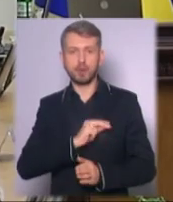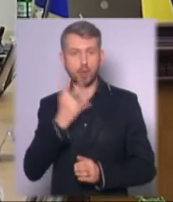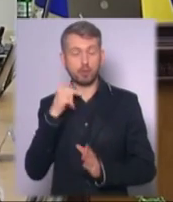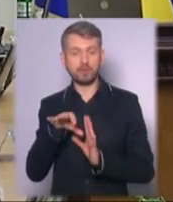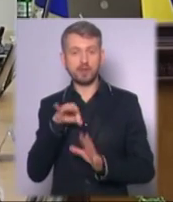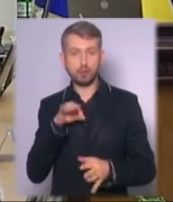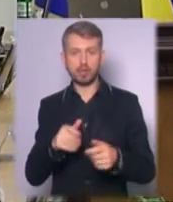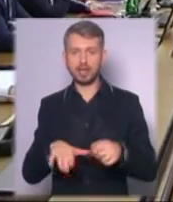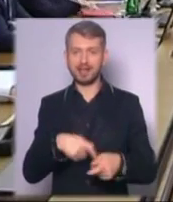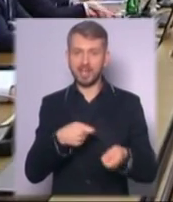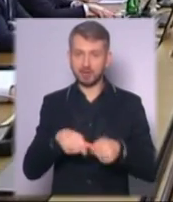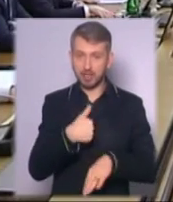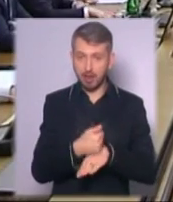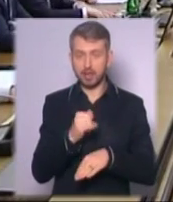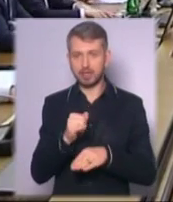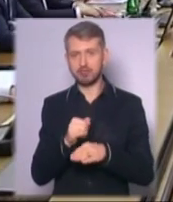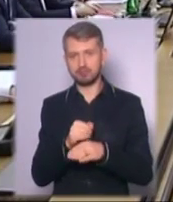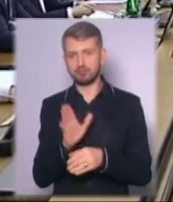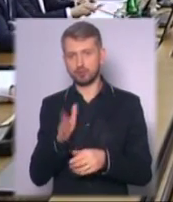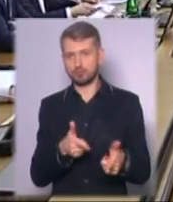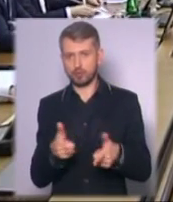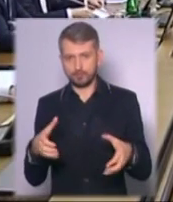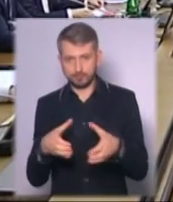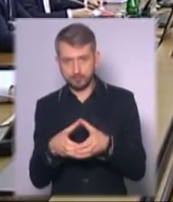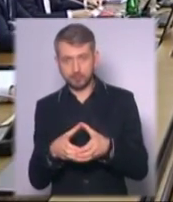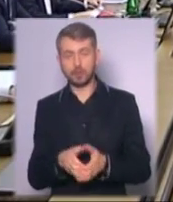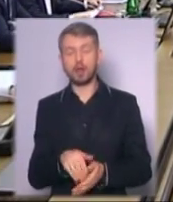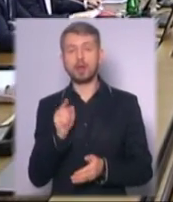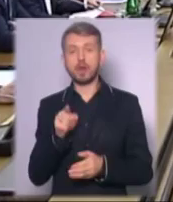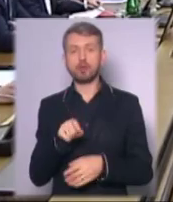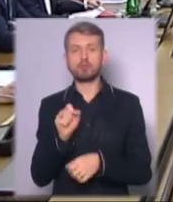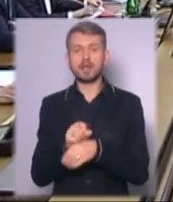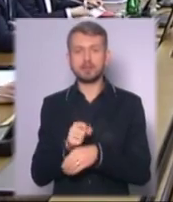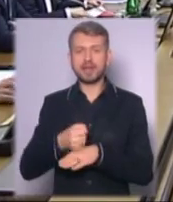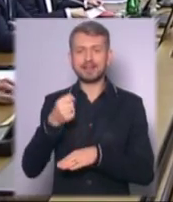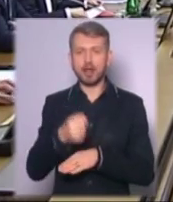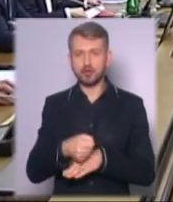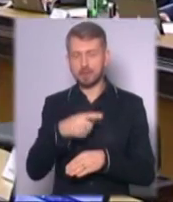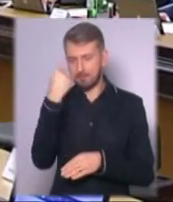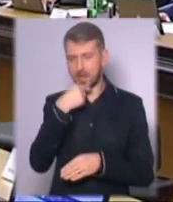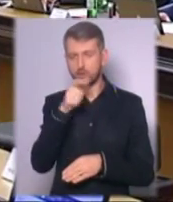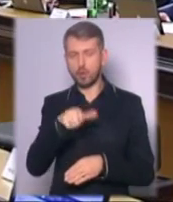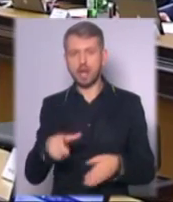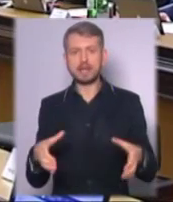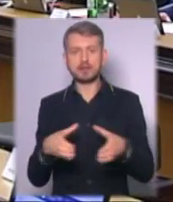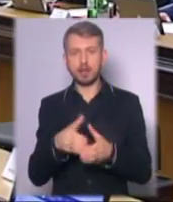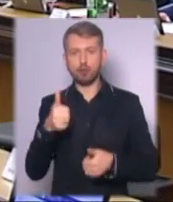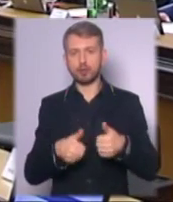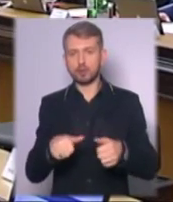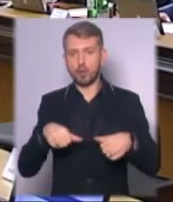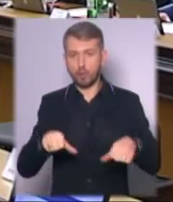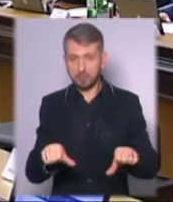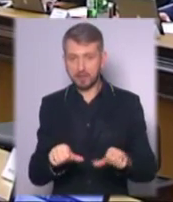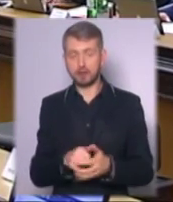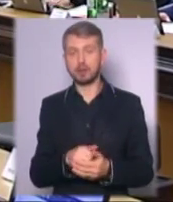і загалом сформують структуру. Також урядовці призначили персональний склад конкурсної комісії, яка обиратиме голову ДБР. Прем'єр уточнив,